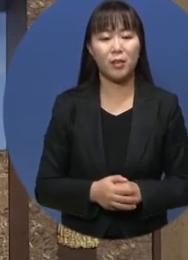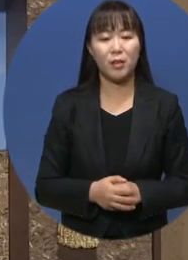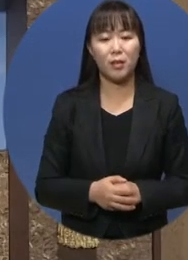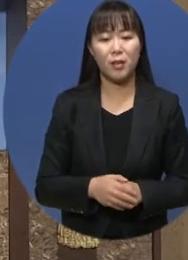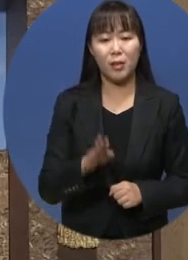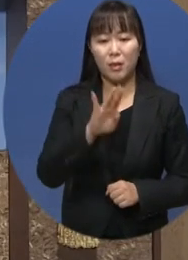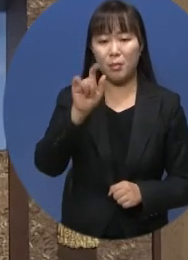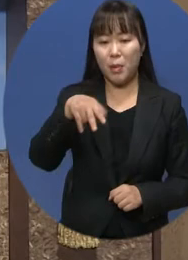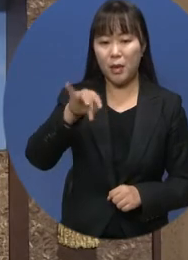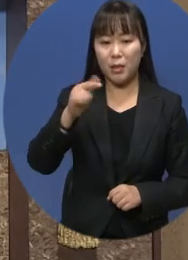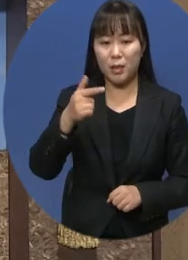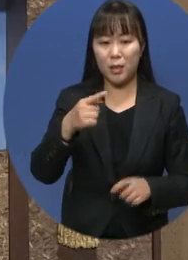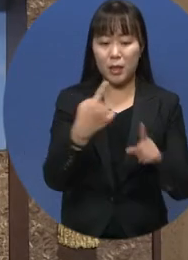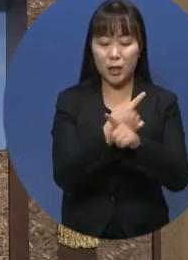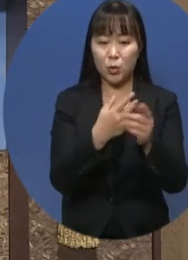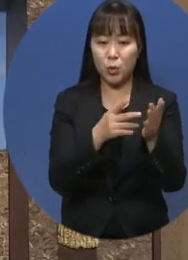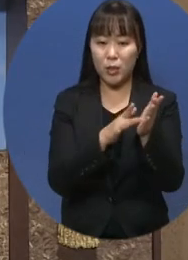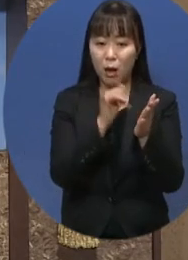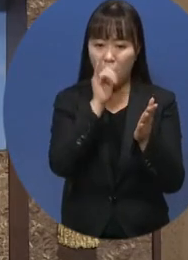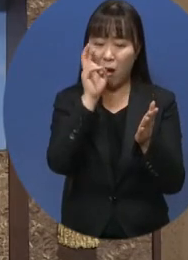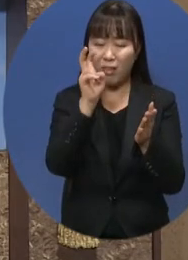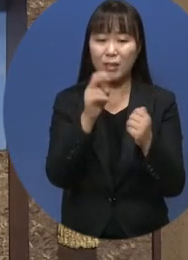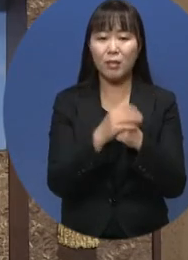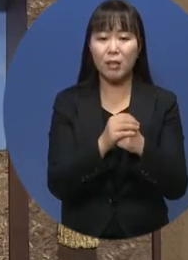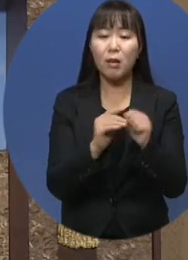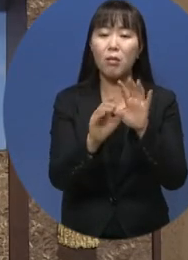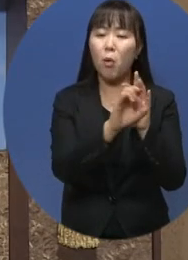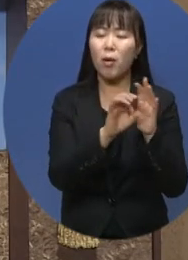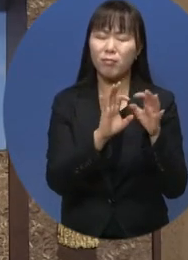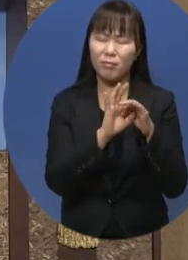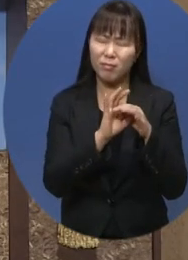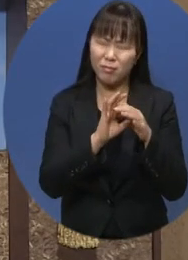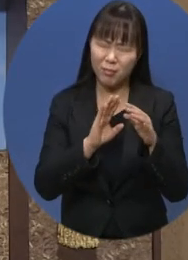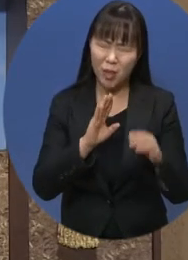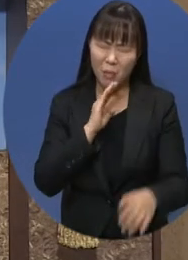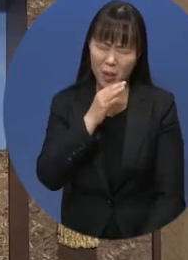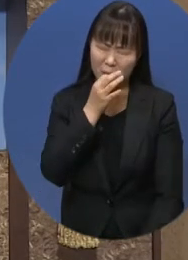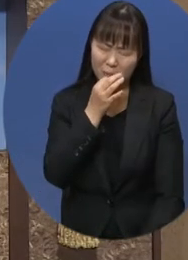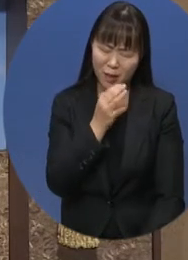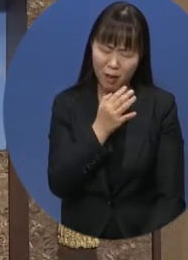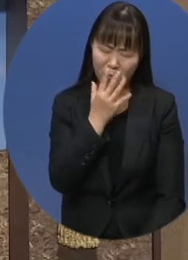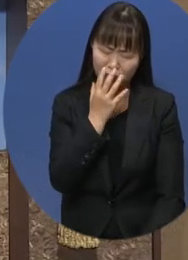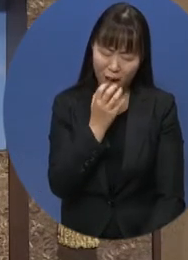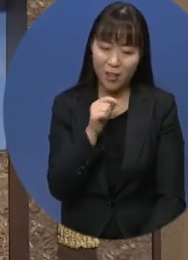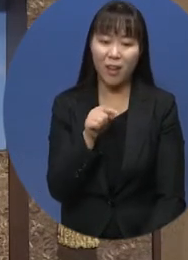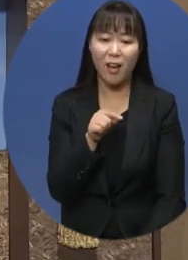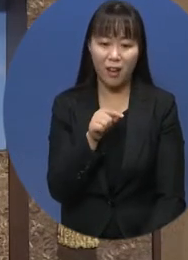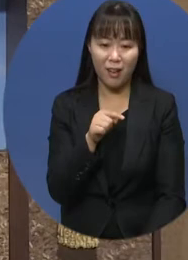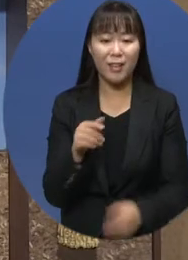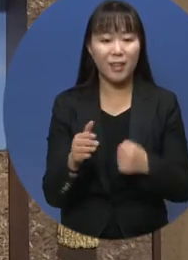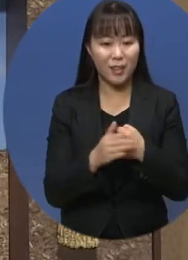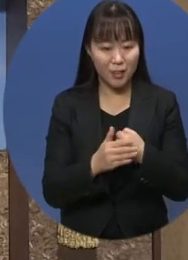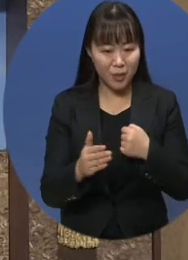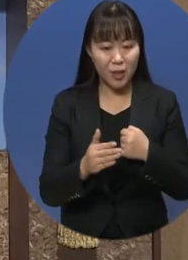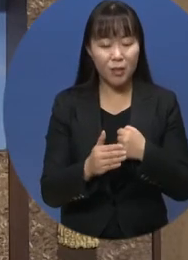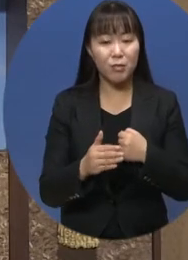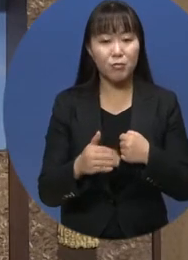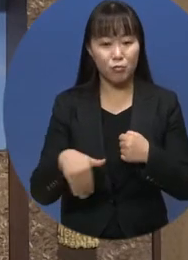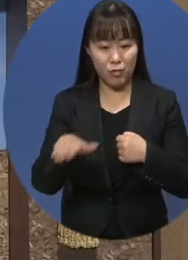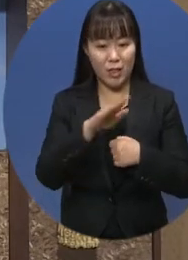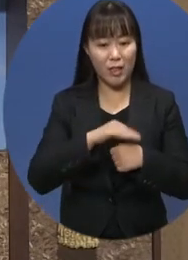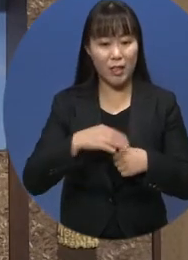백신 치료제 나올 걸로 보고 근데 코로나가 어떻게 되든간에 너무 힘들다 우울하다 그래서 그리지는